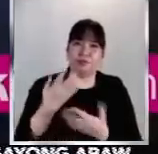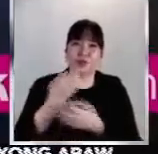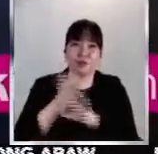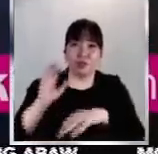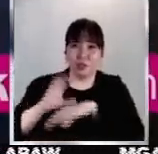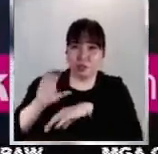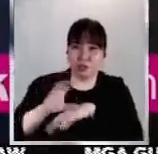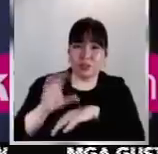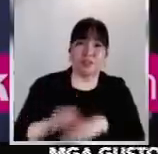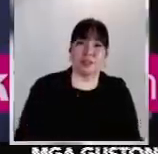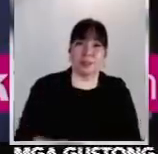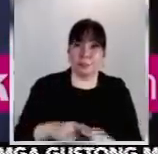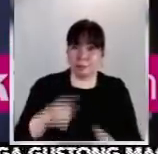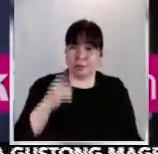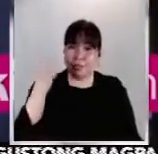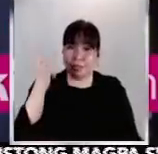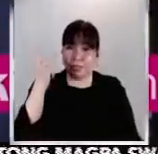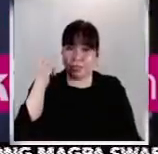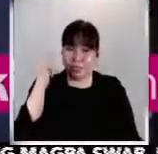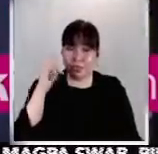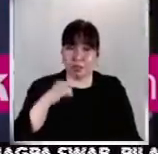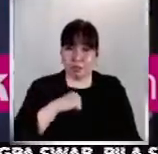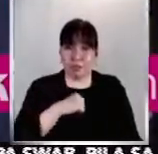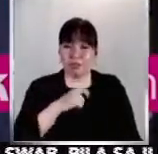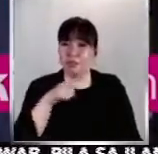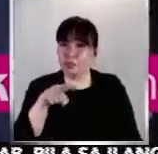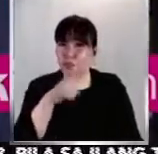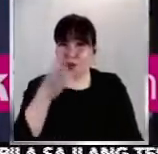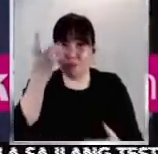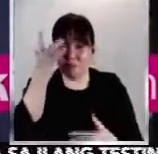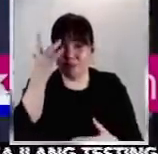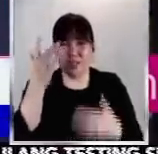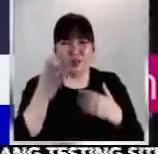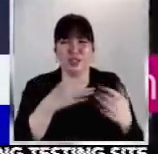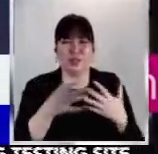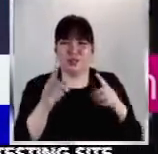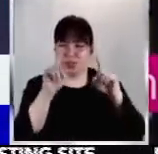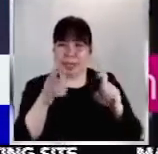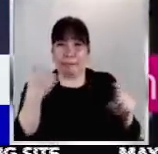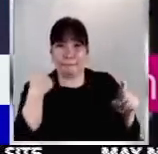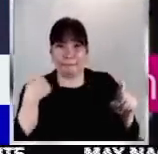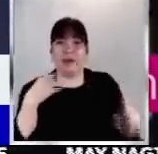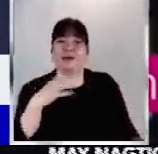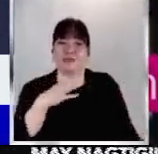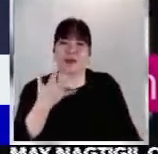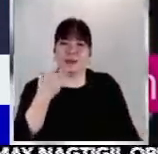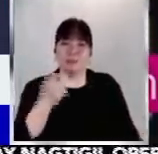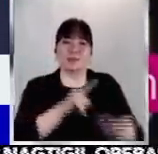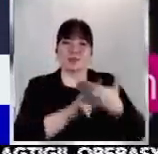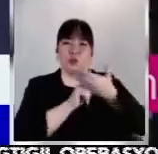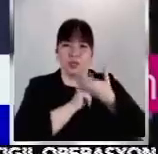May paalala din siya. Kung meron kayong karamdaman, kahit wala pang test, mas mabuting mag-quarantine na muna